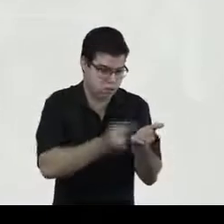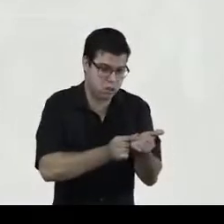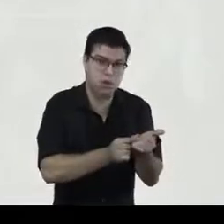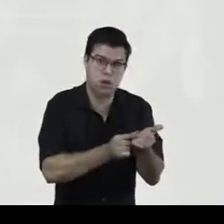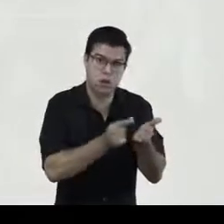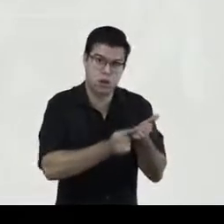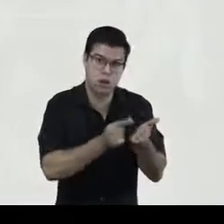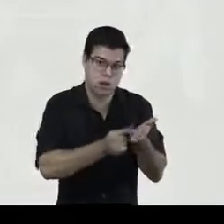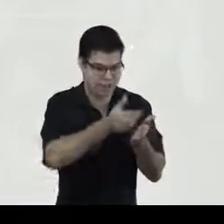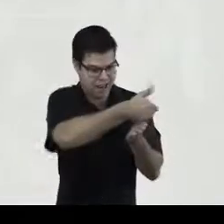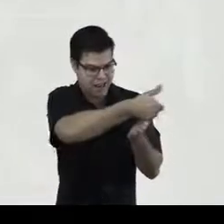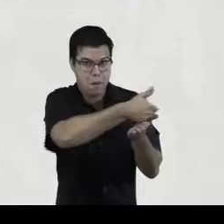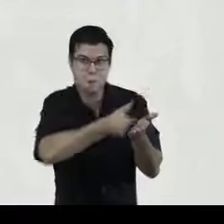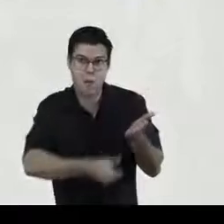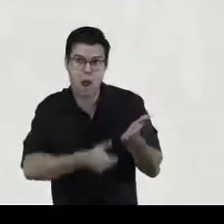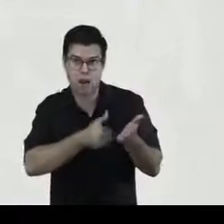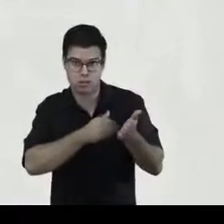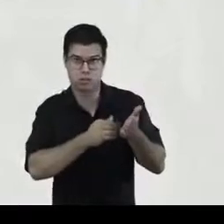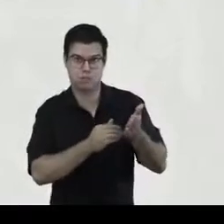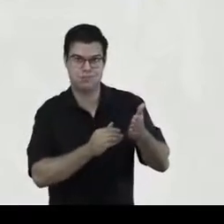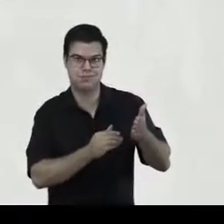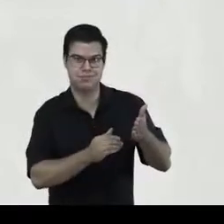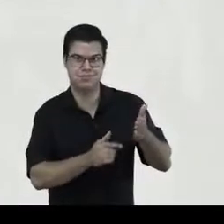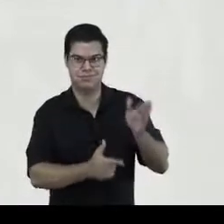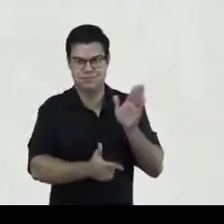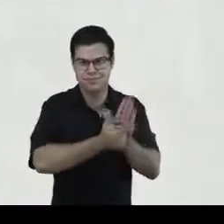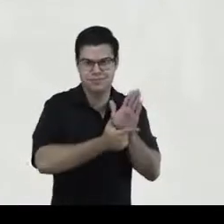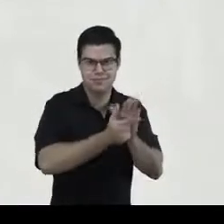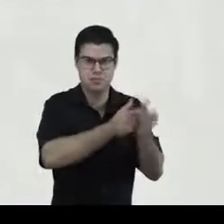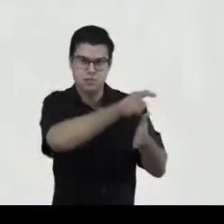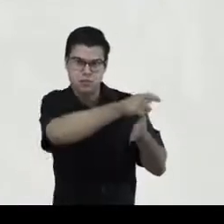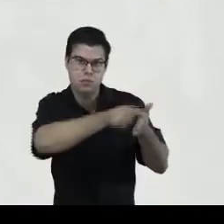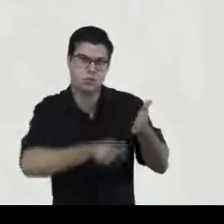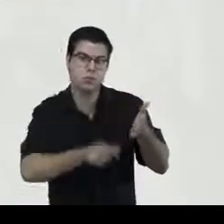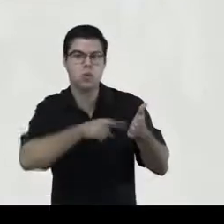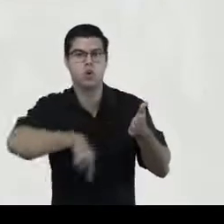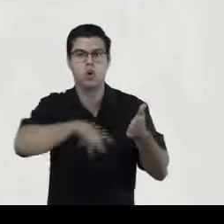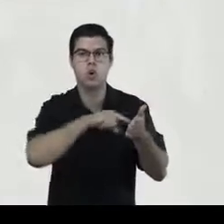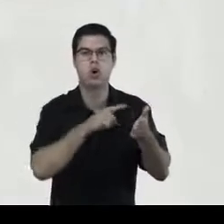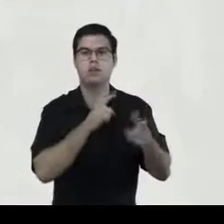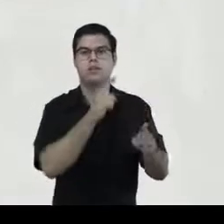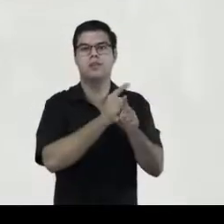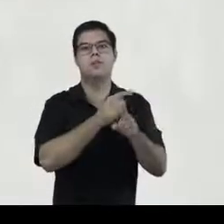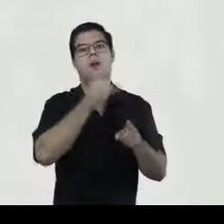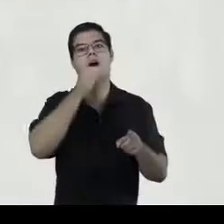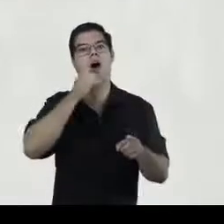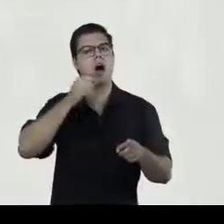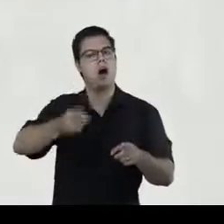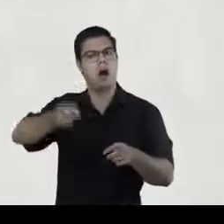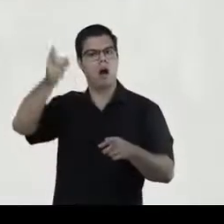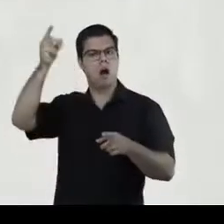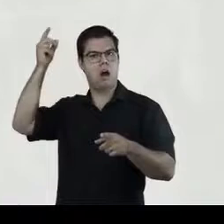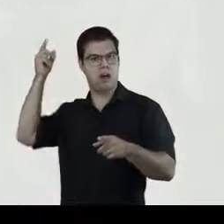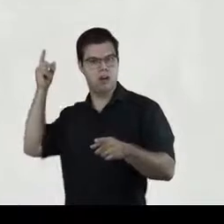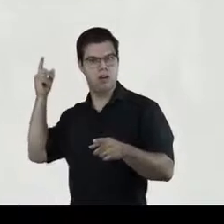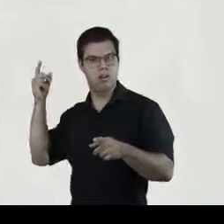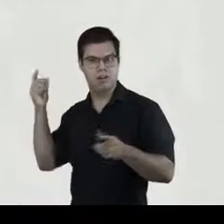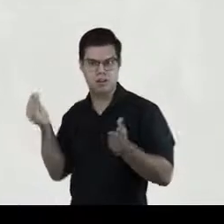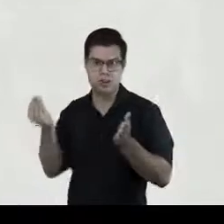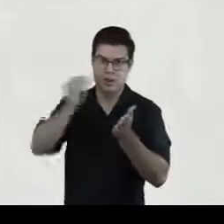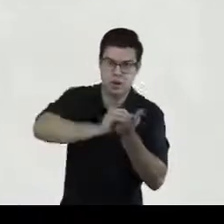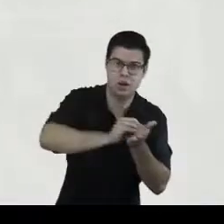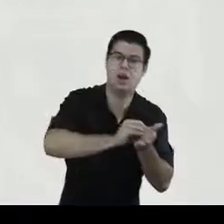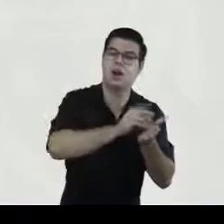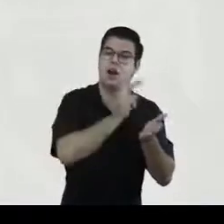danach zurückliefern können. Sie ist hauptsächlich in Antiqua. Und es hat die Ergebnisse signifikant verschlechtert, wenn auf dieser Seite auch nur ein paar Worte